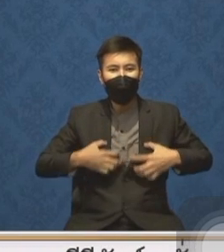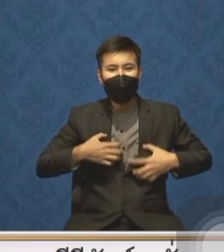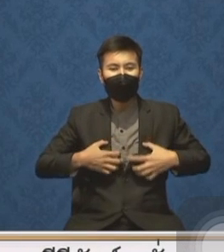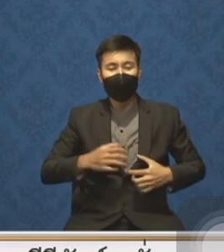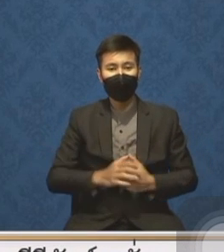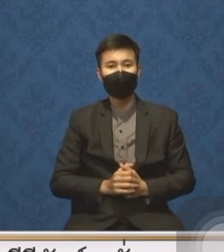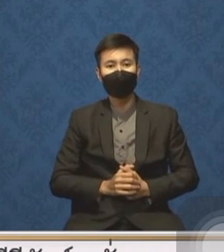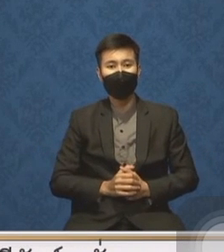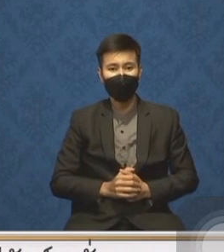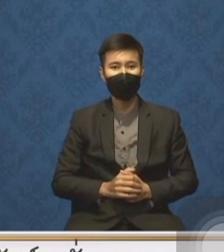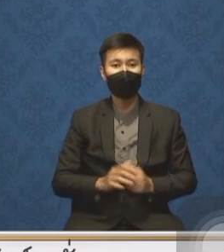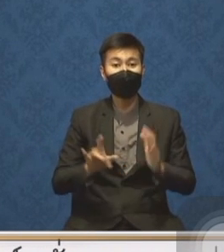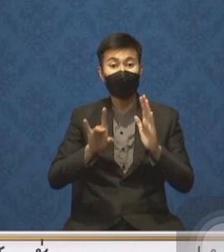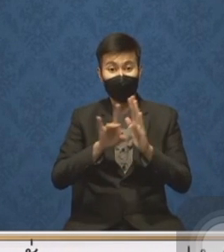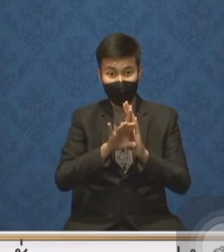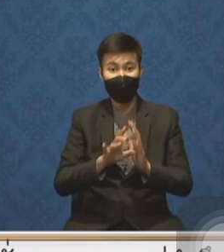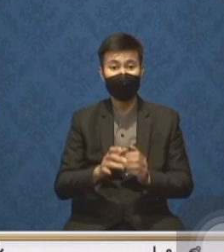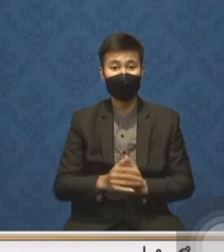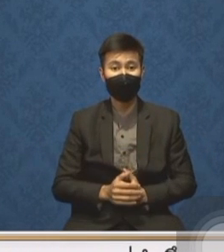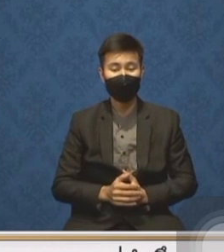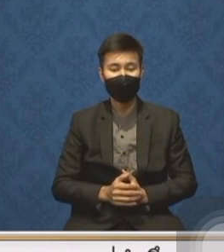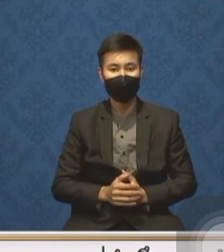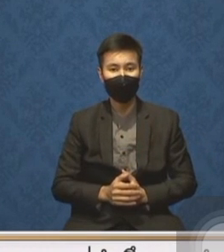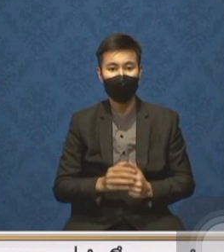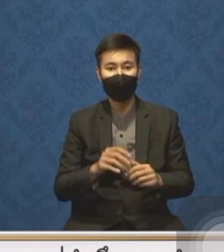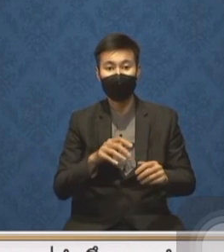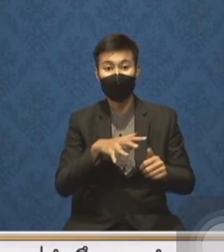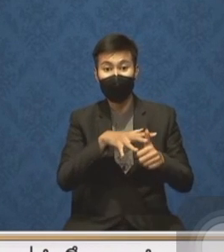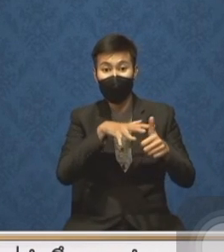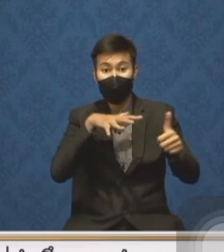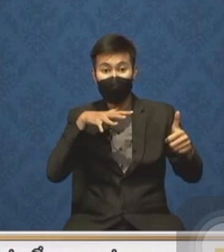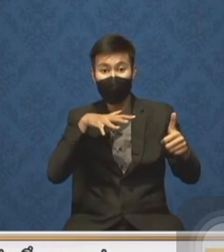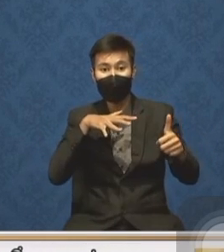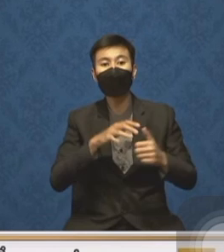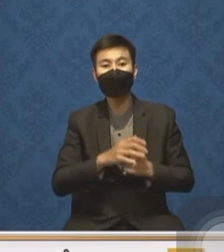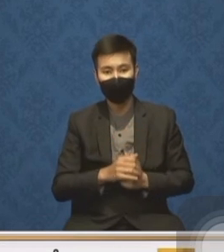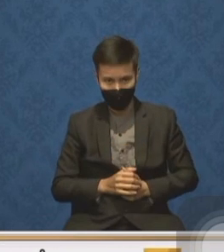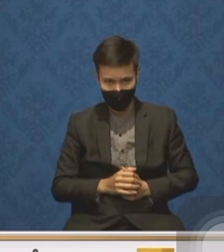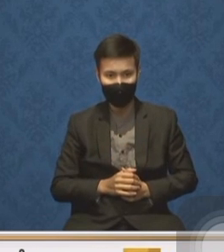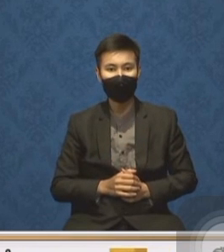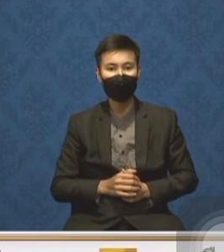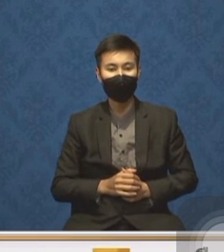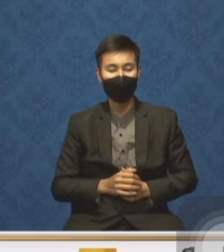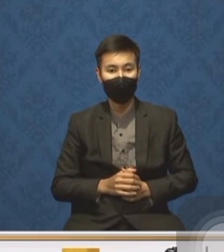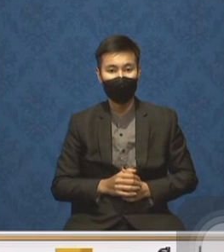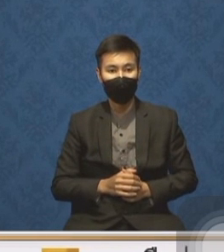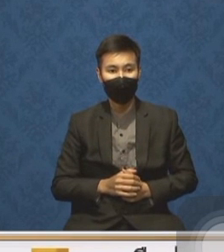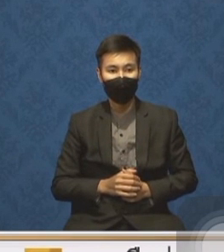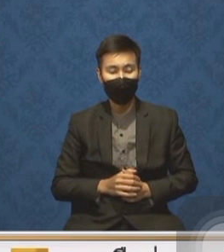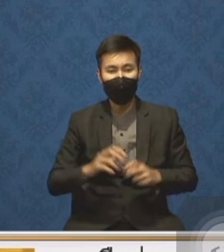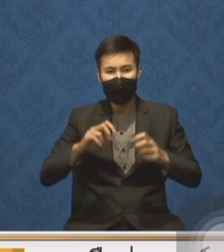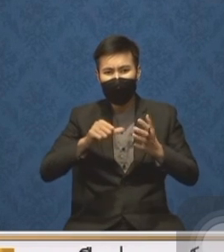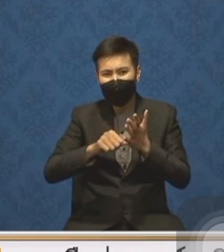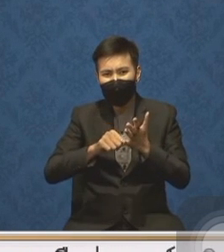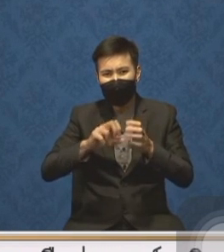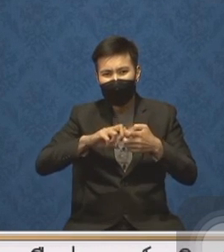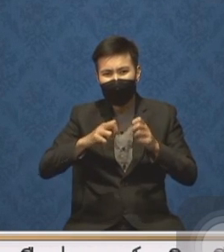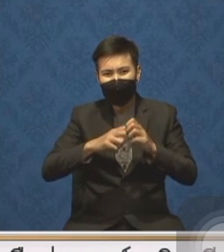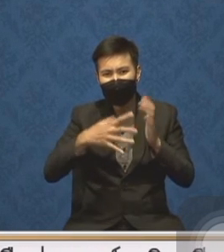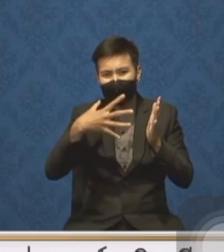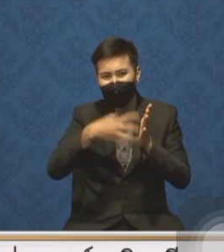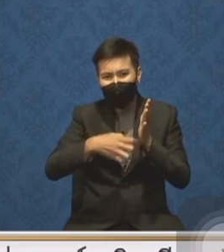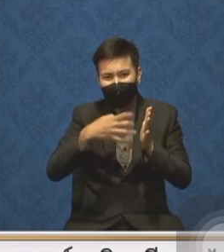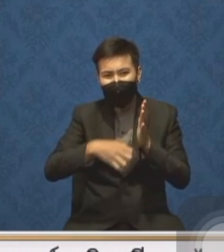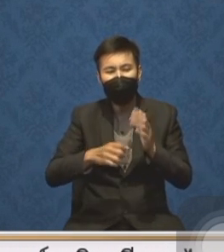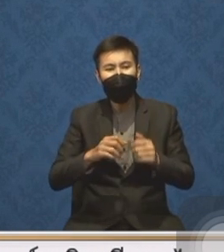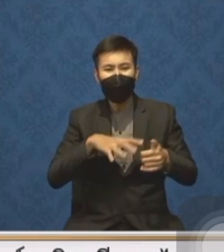ธานครับภาวะผู้นำครับการแก้ปัญหาในช่วงวิกฤตเนี่ยผู้นำเป็นสิ่งที่สำคั